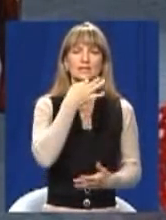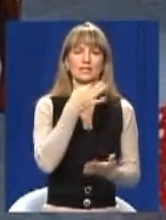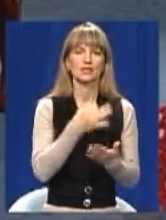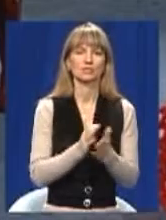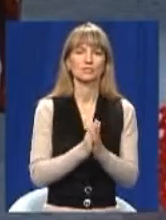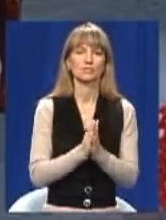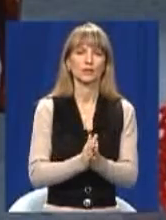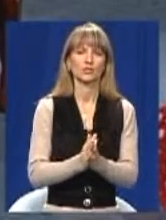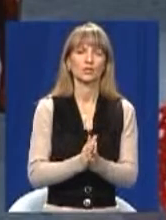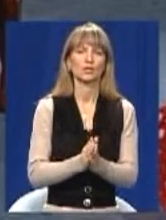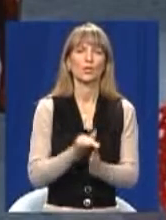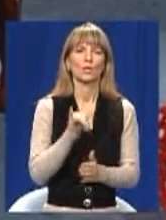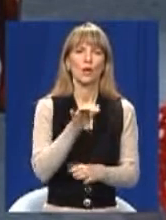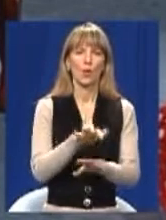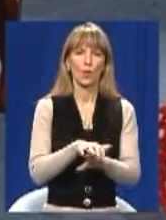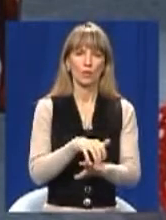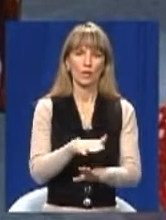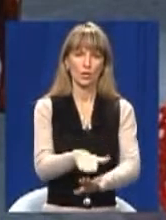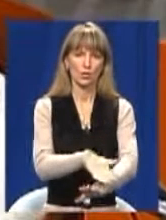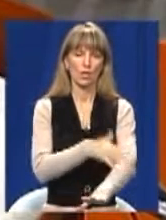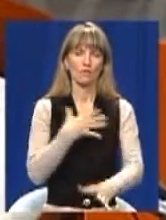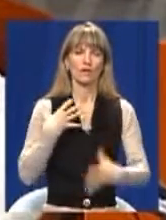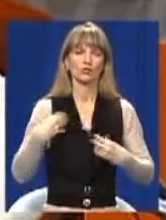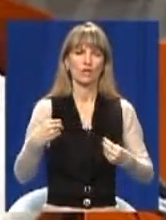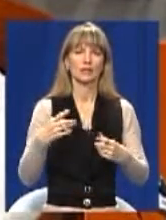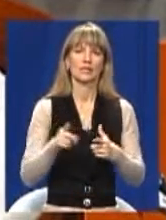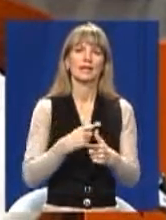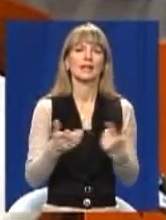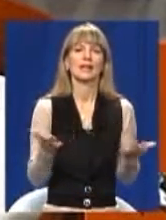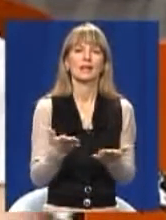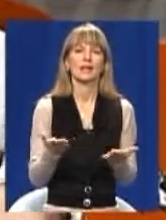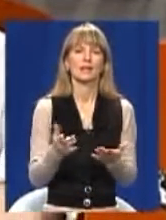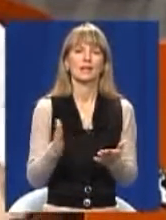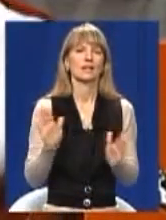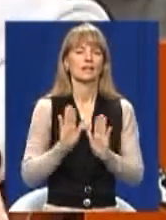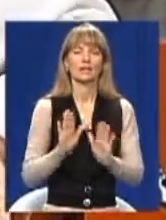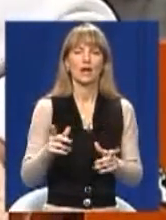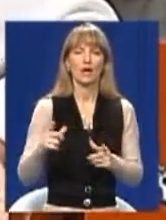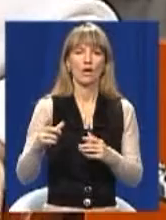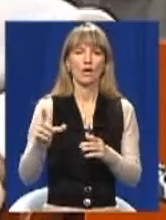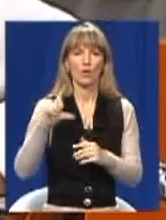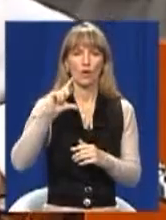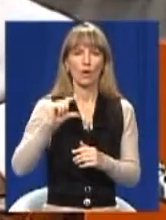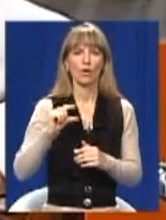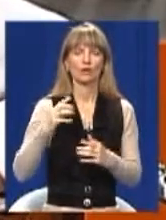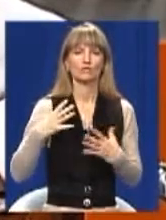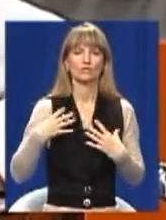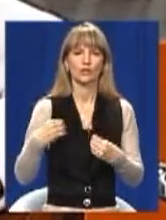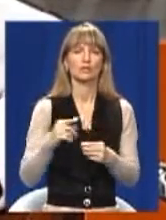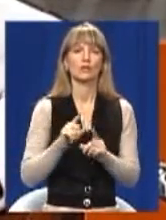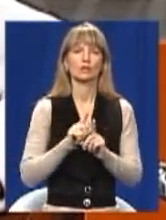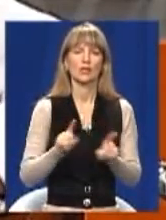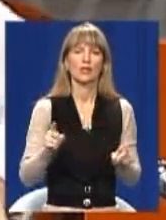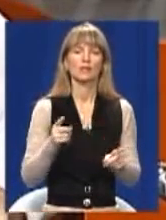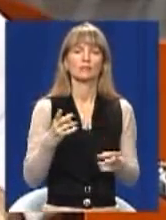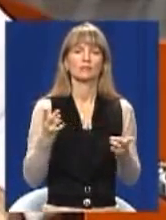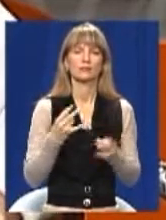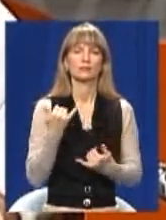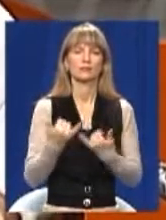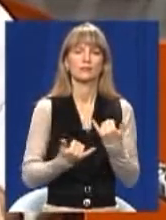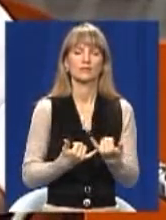ти в тебе котик, він довгошерстний чи який? Яка вона шерсть? Короткошерстня. Ну, також є особливого догляду потребують